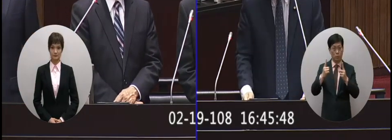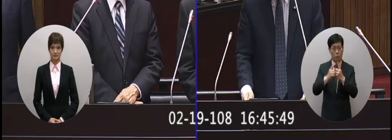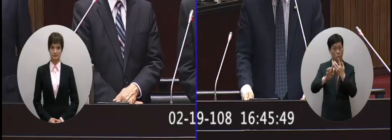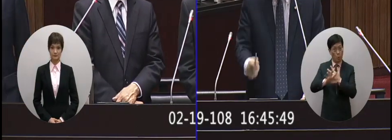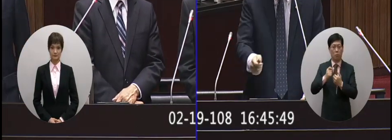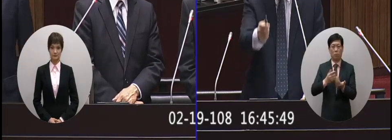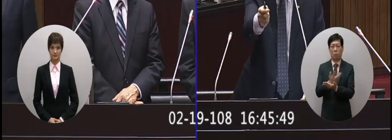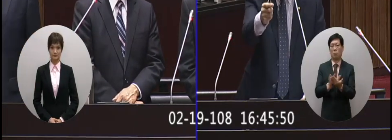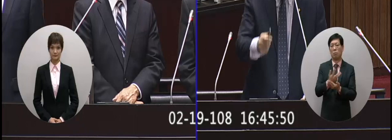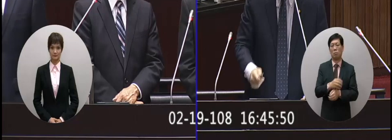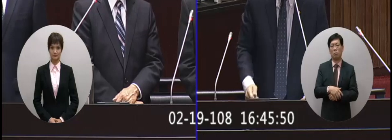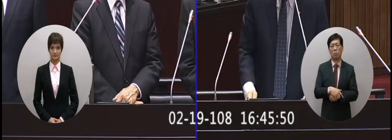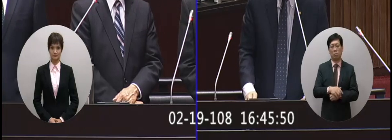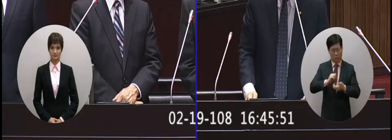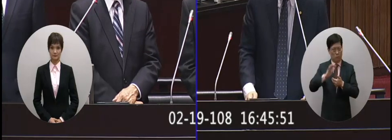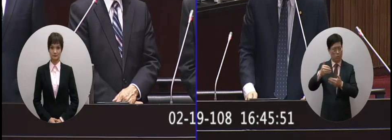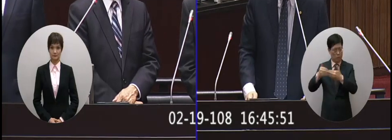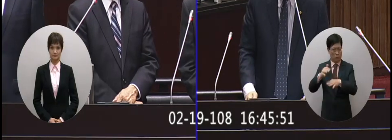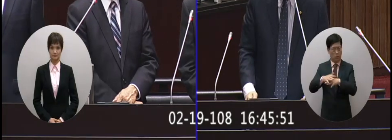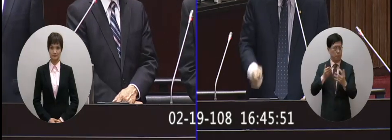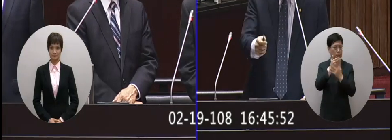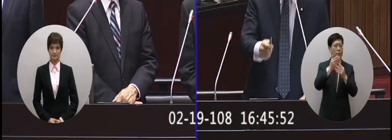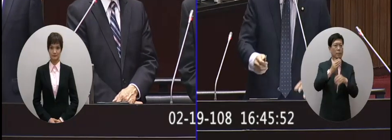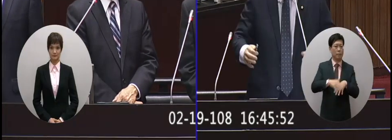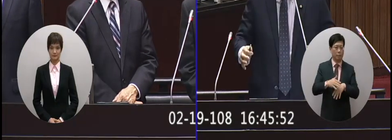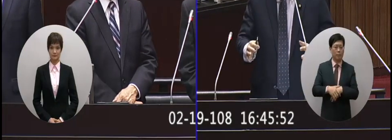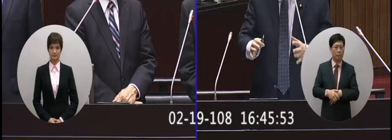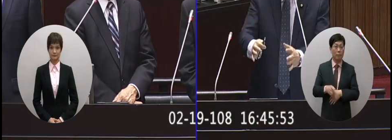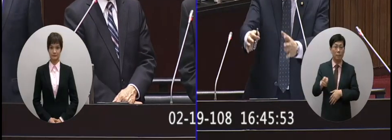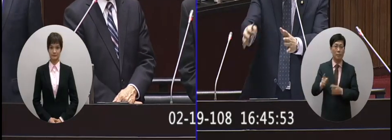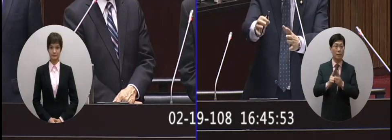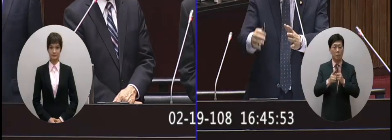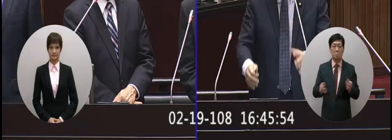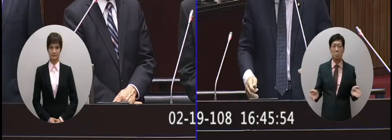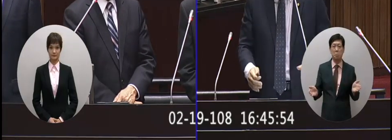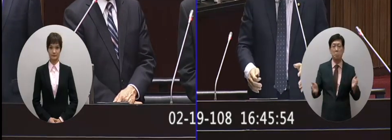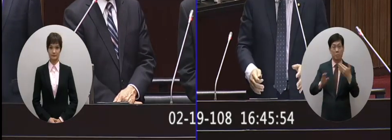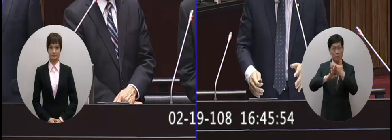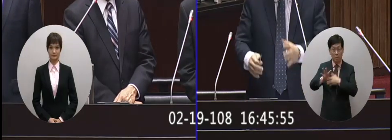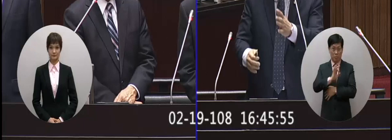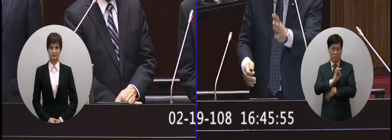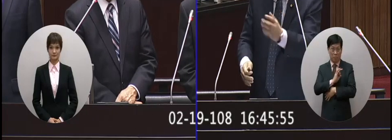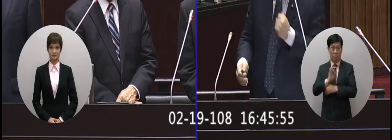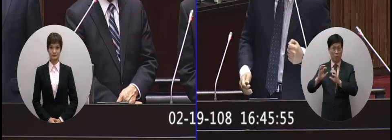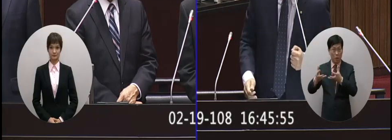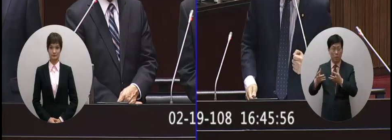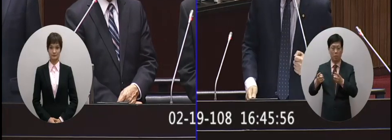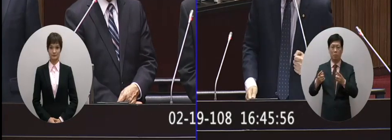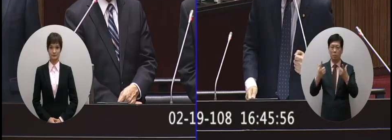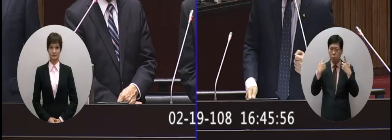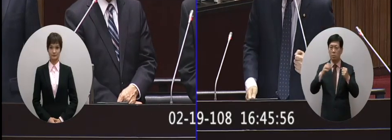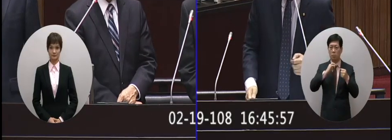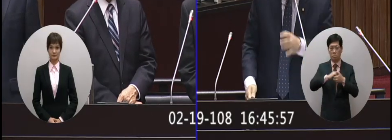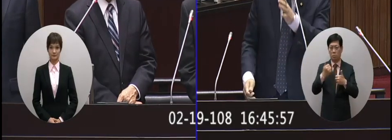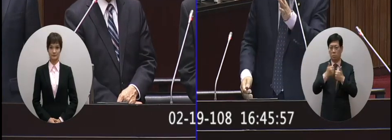重要，对外沟通一定有中国因素。好，而中国因素它一定会策动其他的这个成员国里面，因为这个是共识